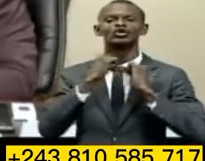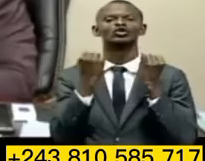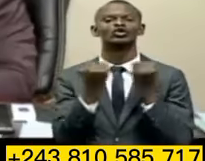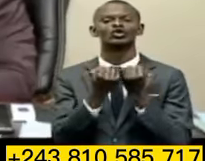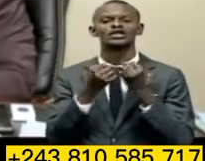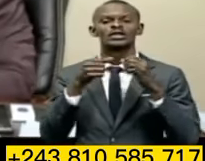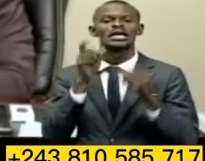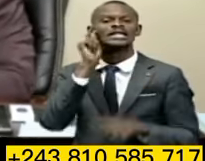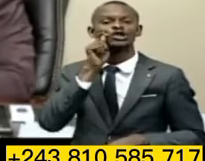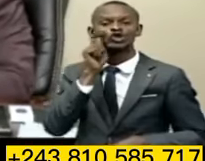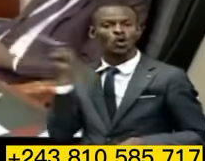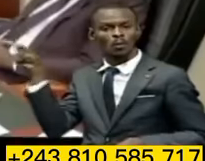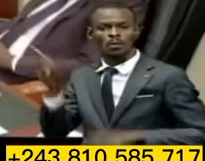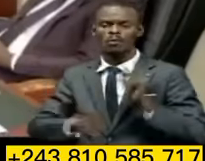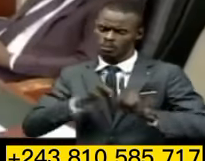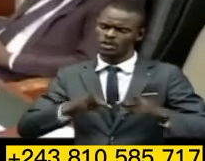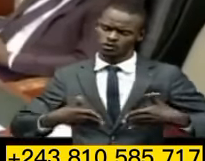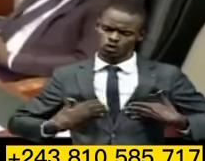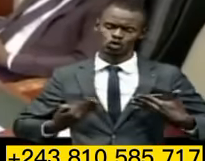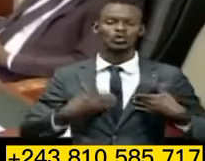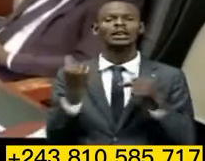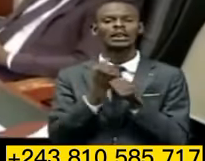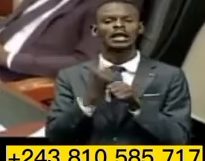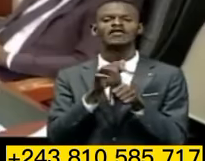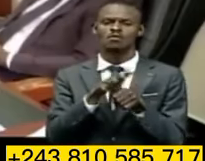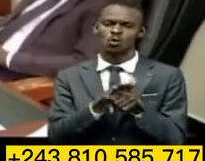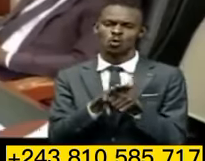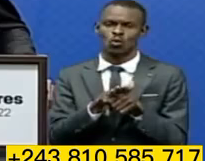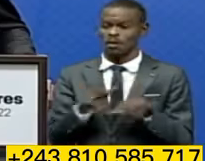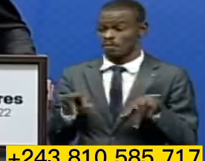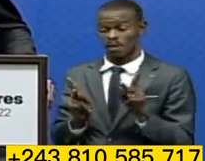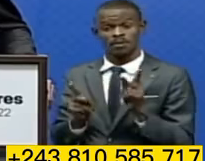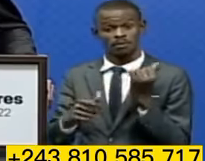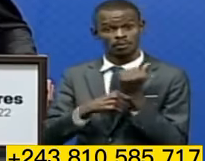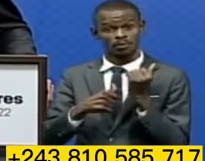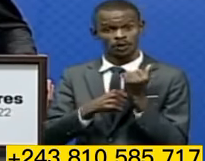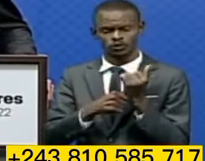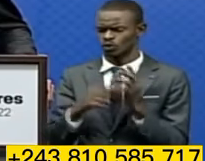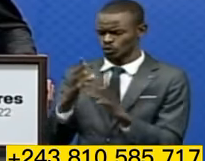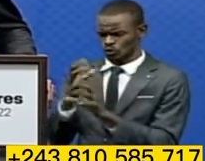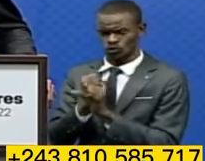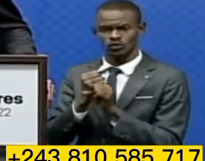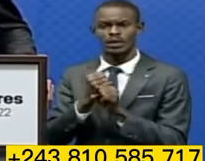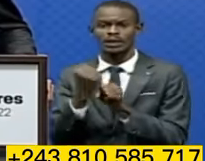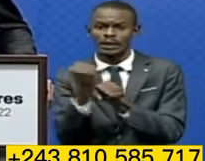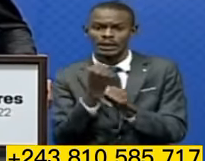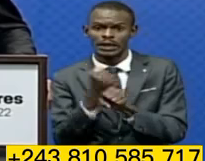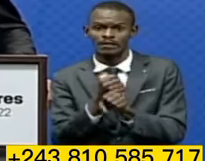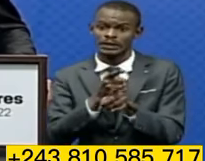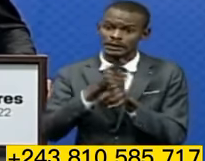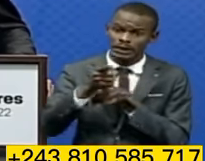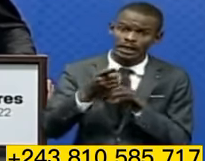fiscal et technologique. Il se traduira par le nombre d'emplois directs et indirects que la culture du coton